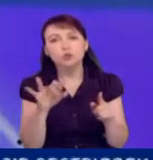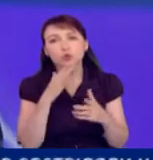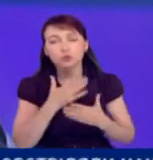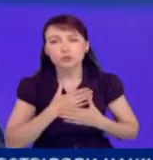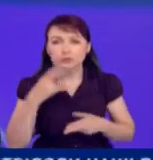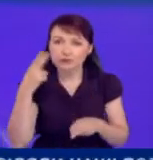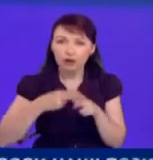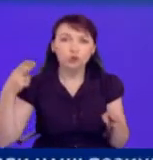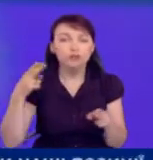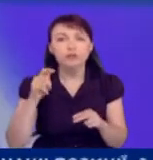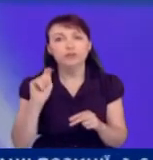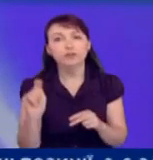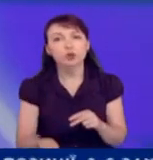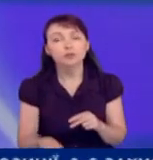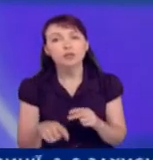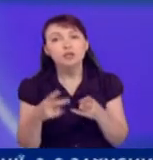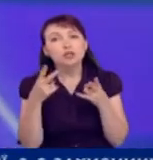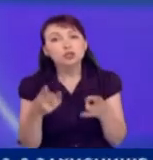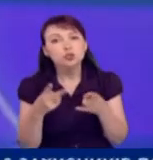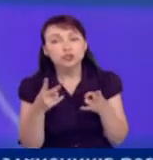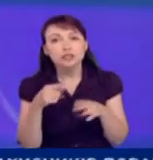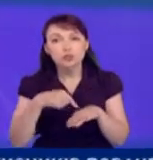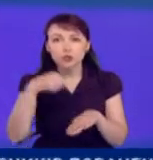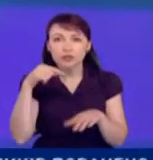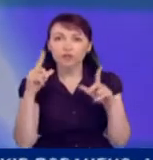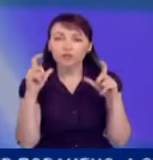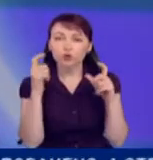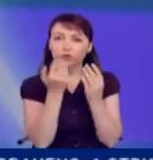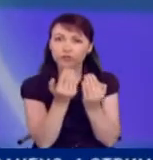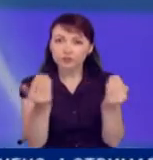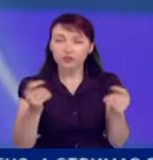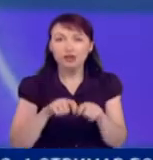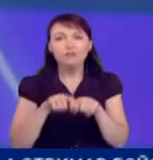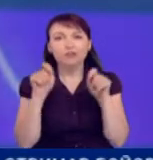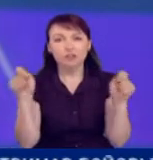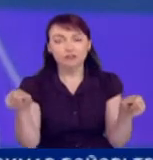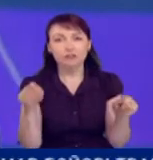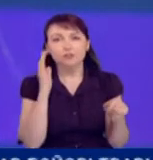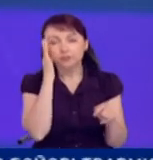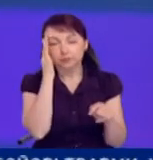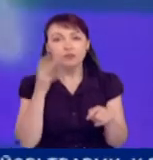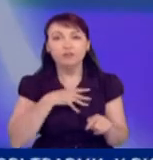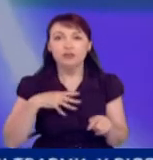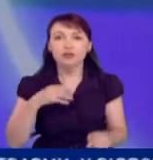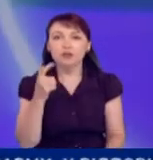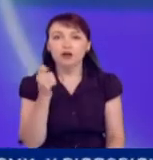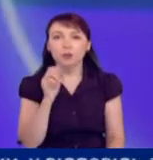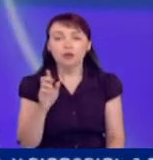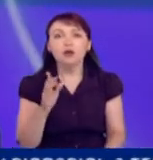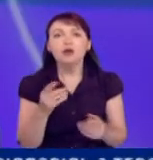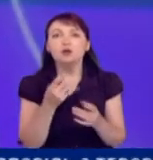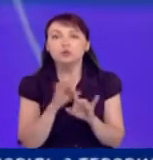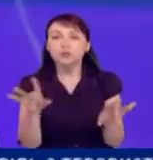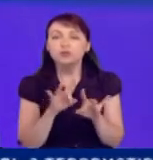загартовані війною. Ніжна та чуттєва фотовиставка відкрилась у ветеран-хаб. Вона розповідає історії повернення військових